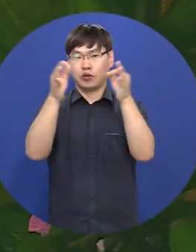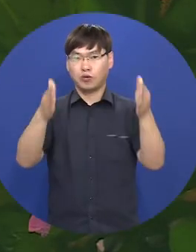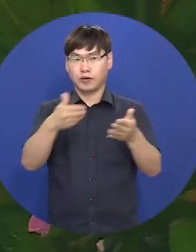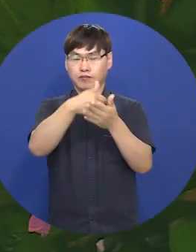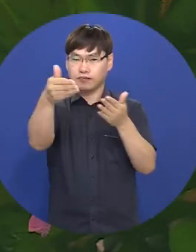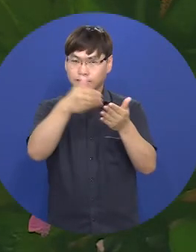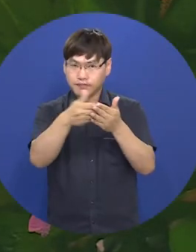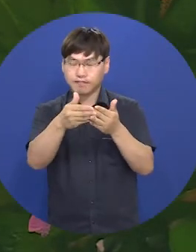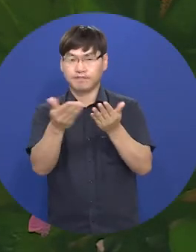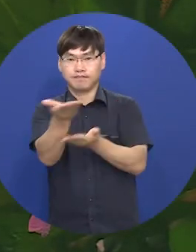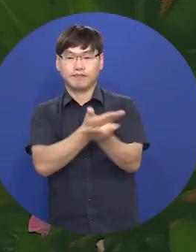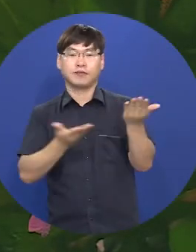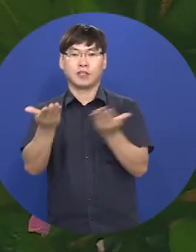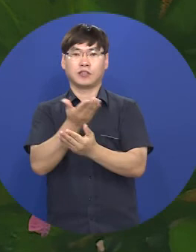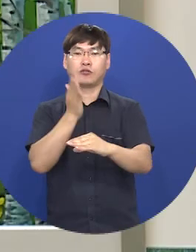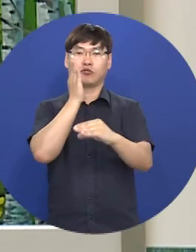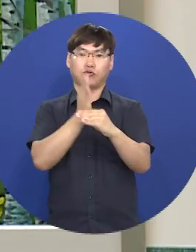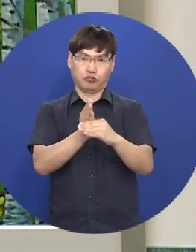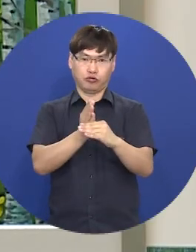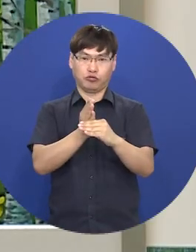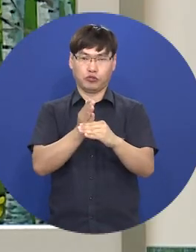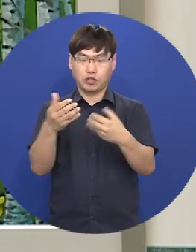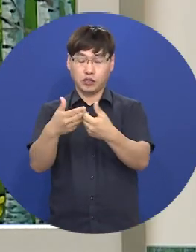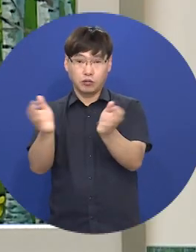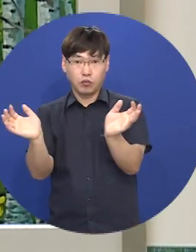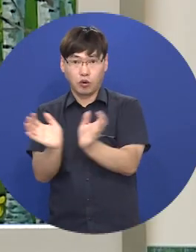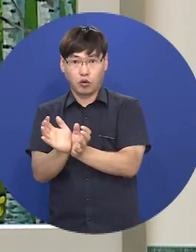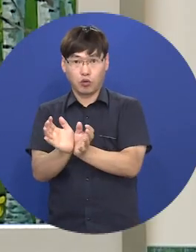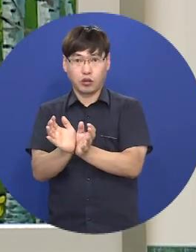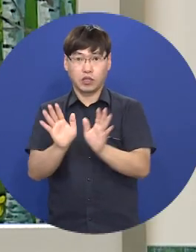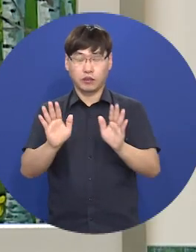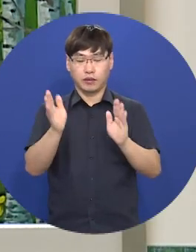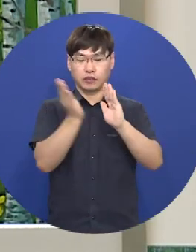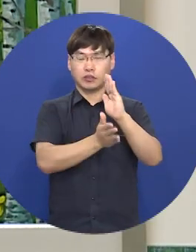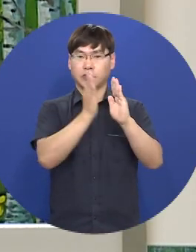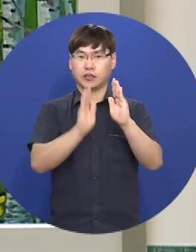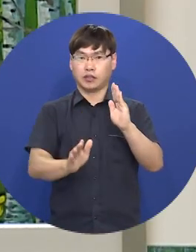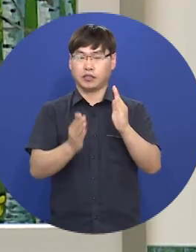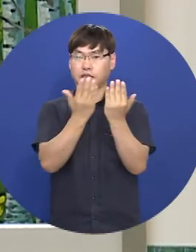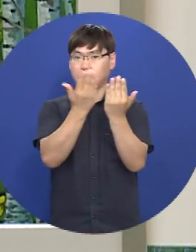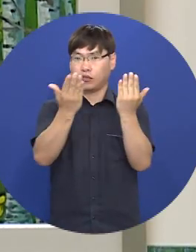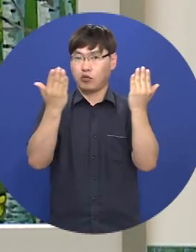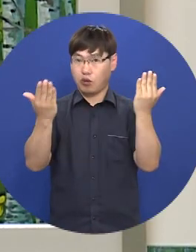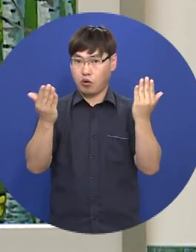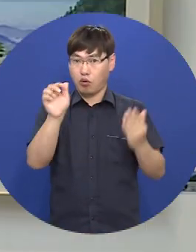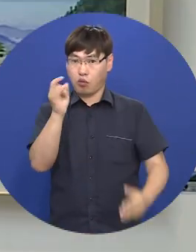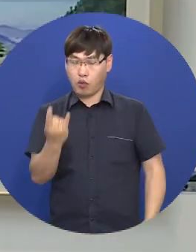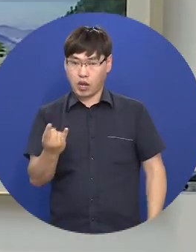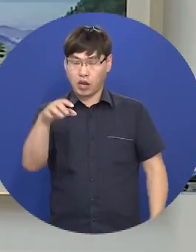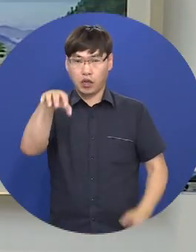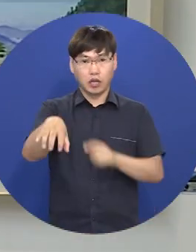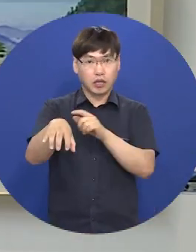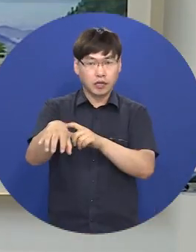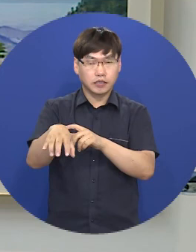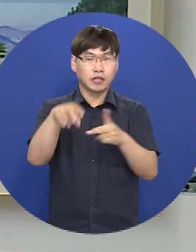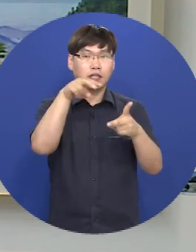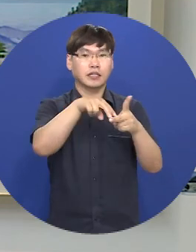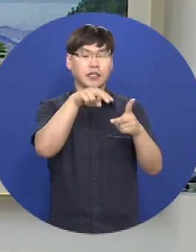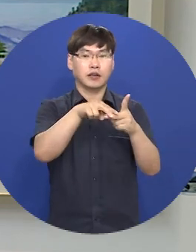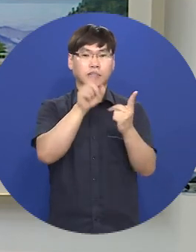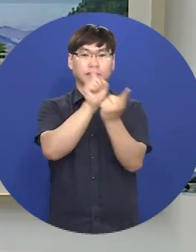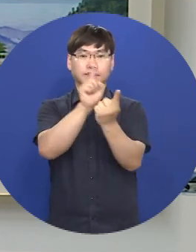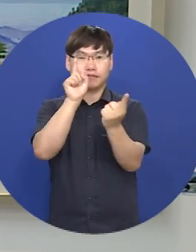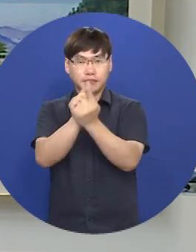있습니다. 평창 미술동호회의 모임은 이번 전시를 한 진부문화예술창작 스튜디오에서 만남을